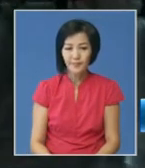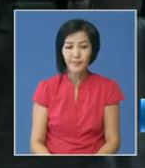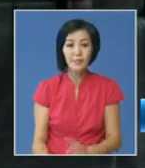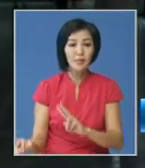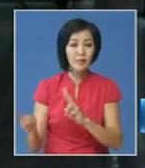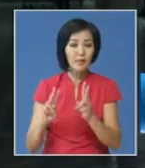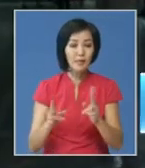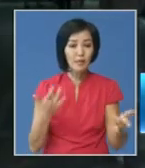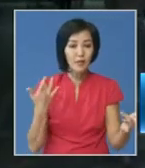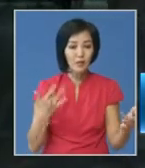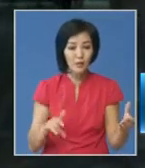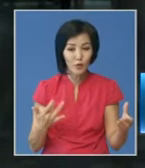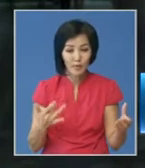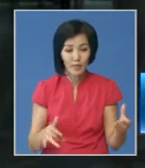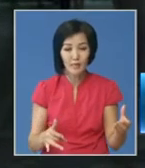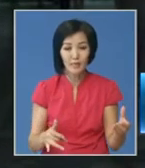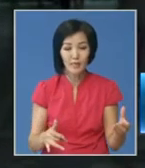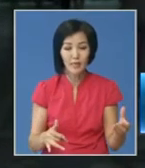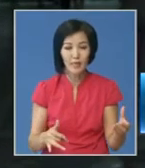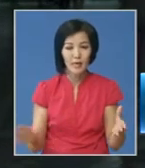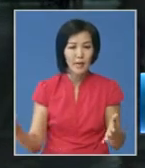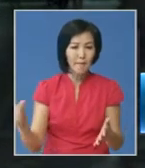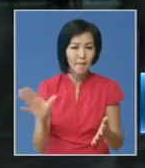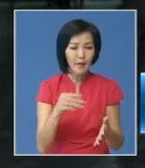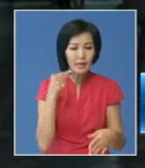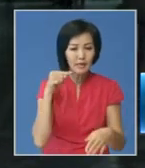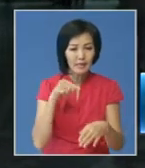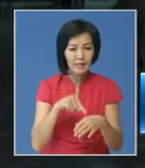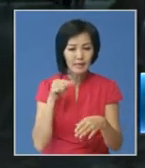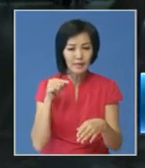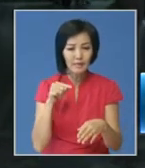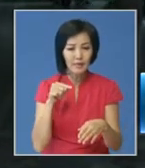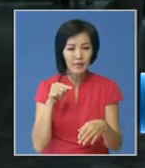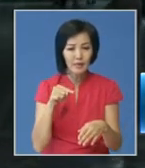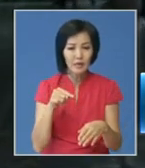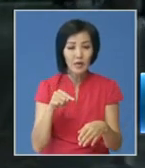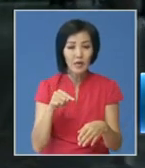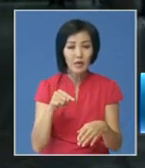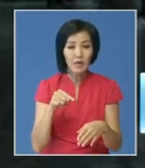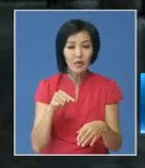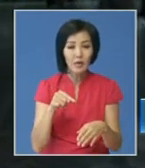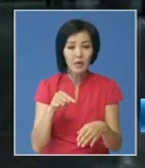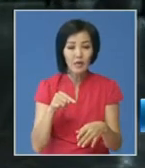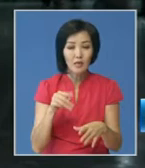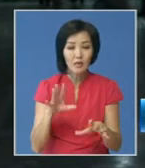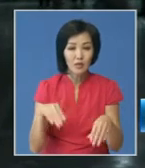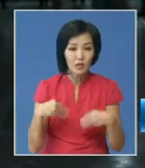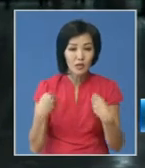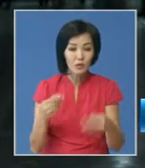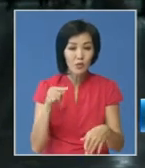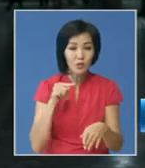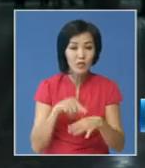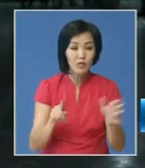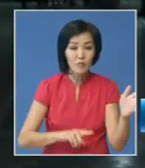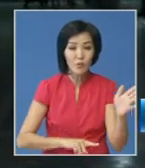Менен, күй менен барлық сезімді адамға жеткізу, оның сезімін қозғау